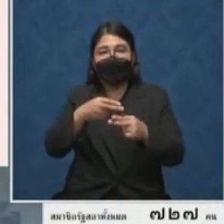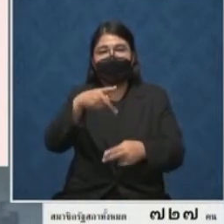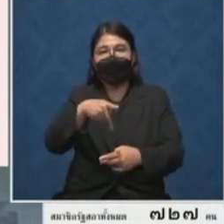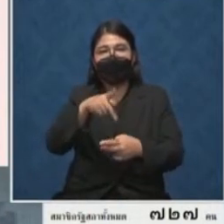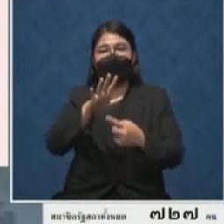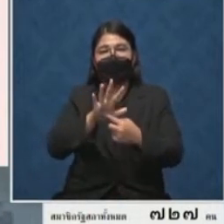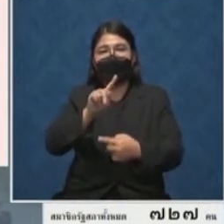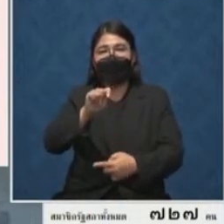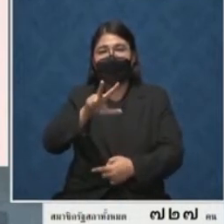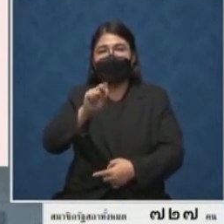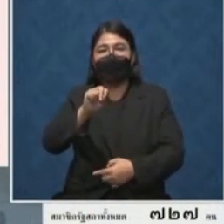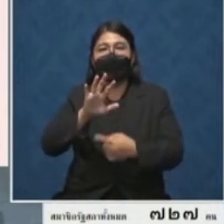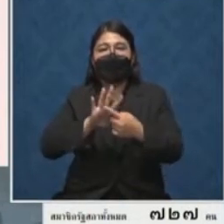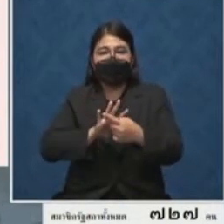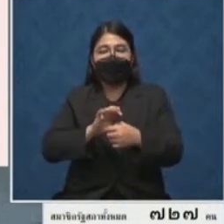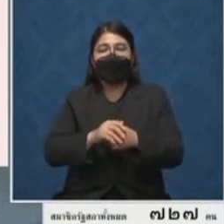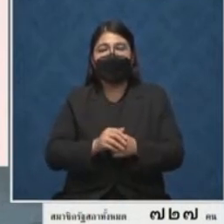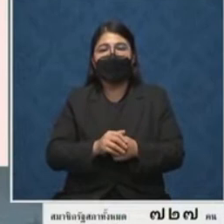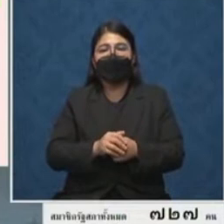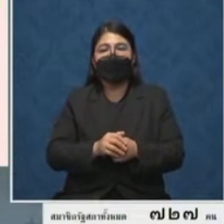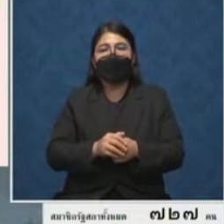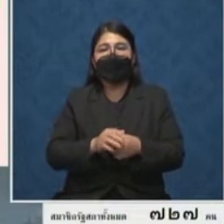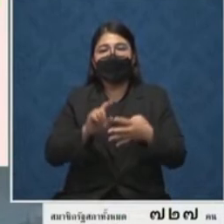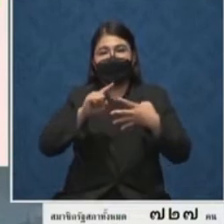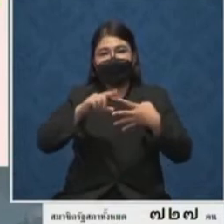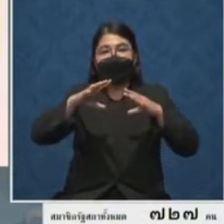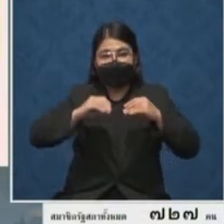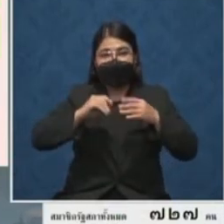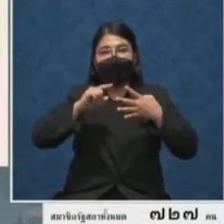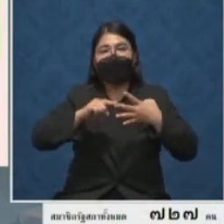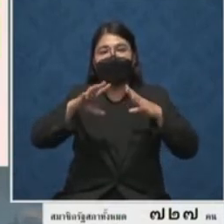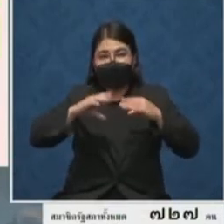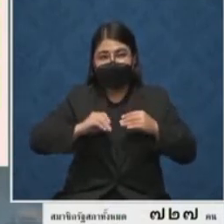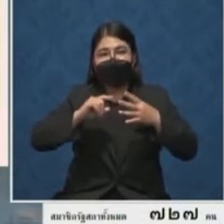1รับหลักการ2รับหลักการ3รับหลักการ4รับหลักการ